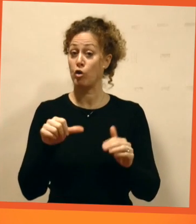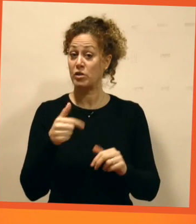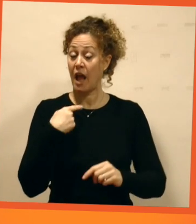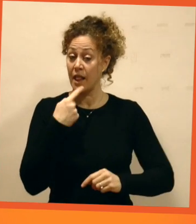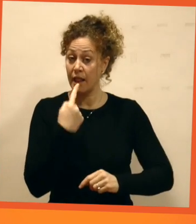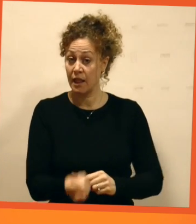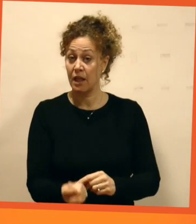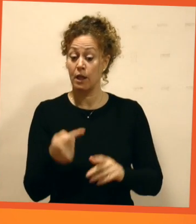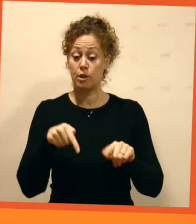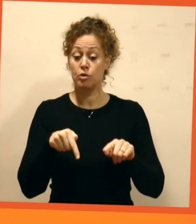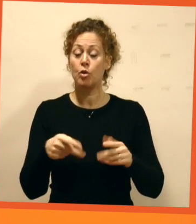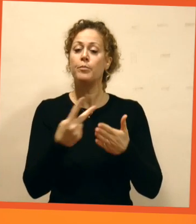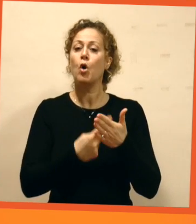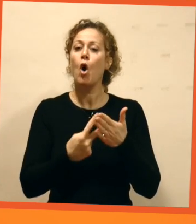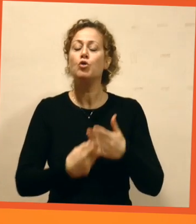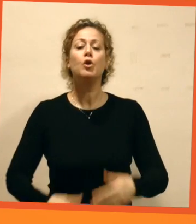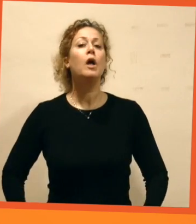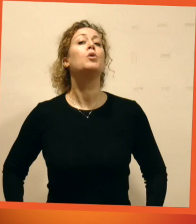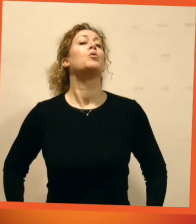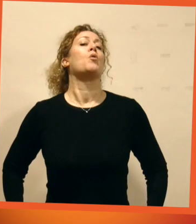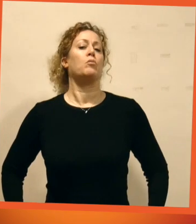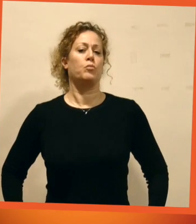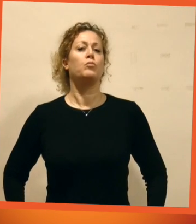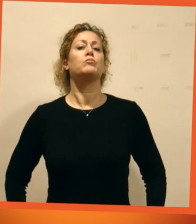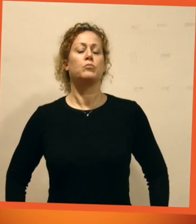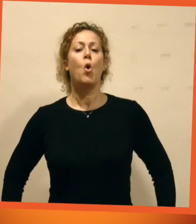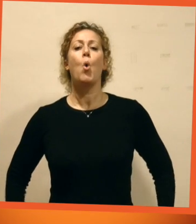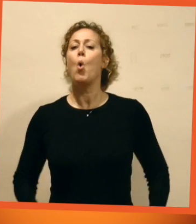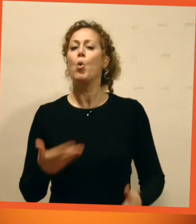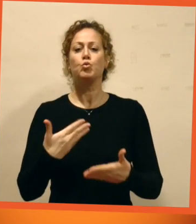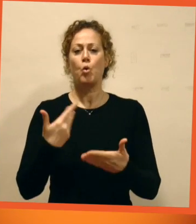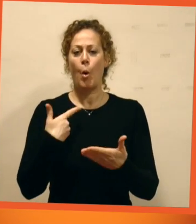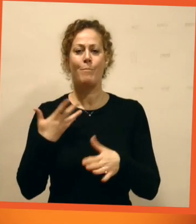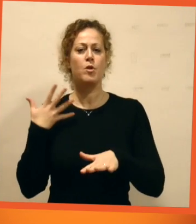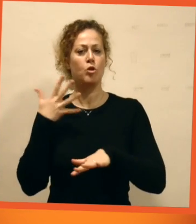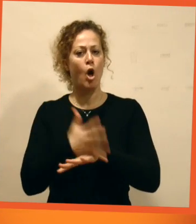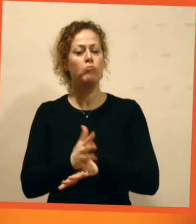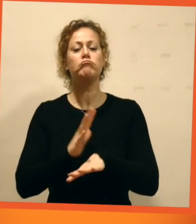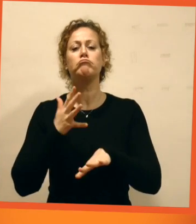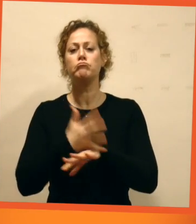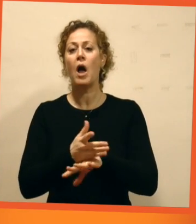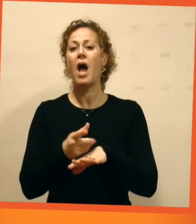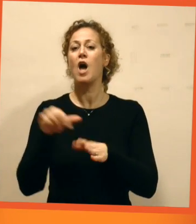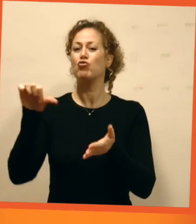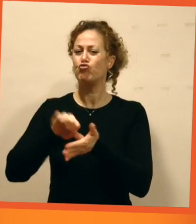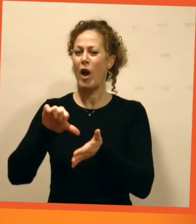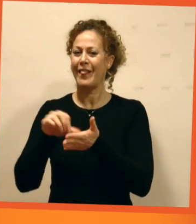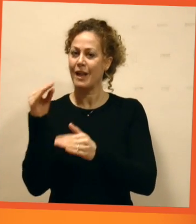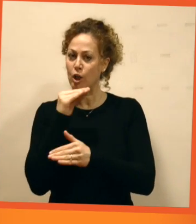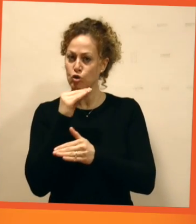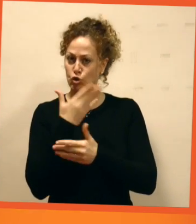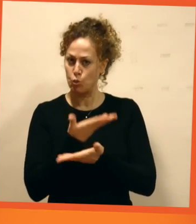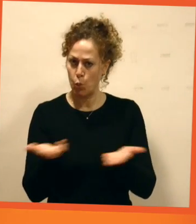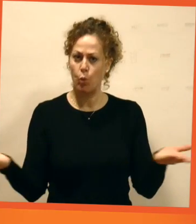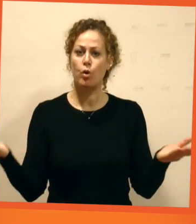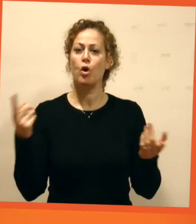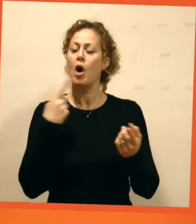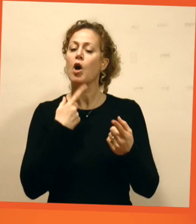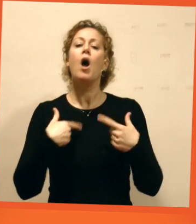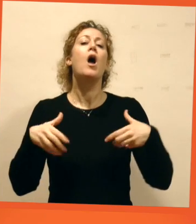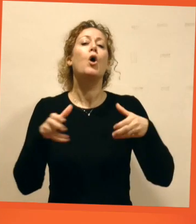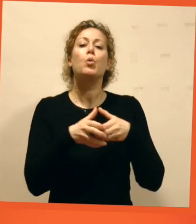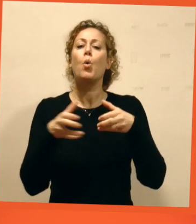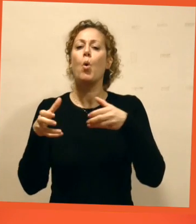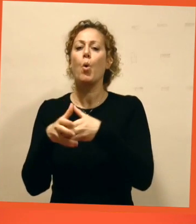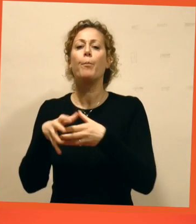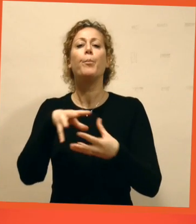subito da tutte quelle che sono i centri diurni, le comunità, per cui noi lavoriamo abitualmente con